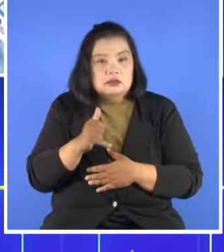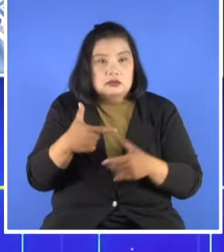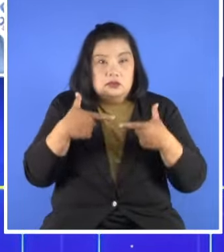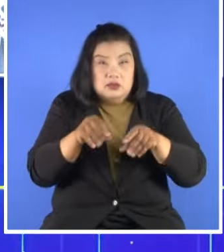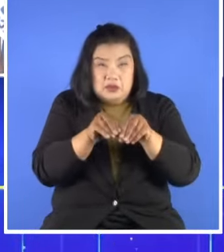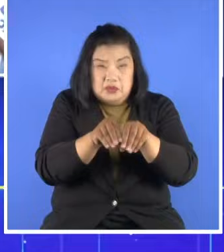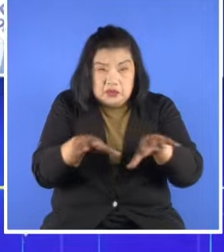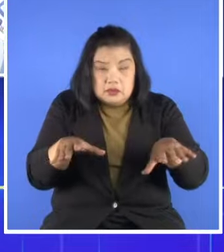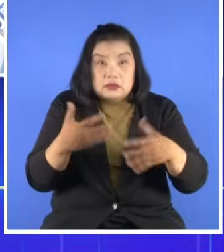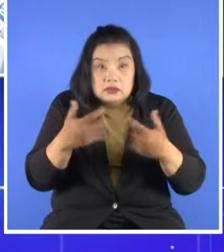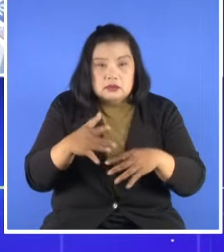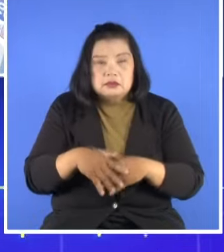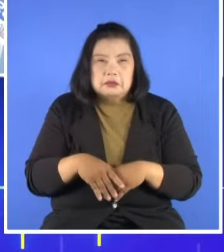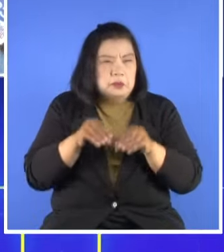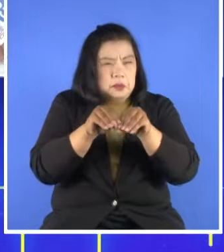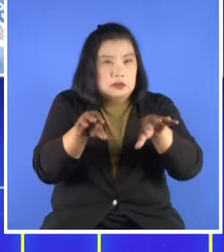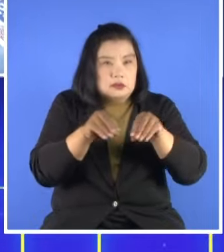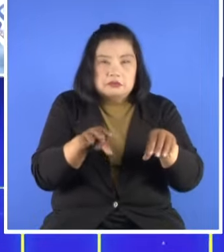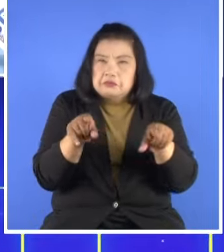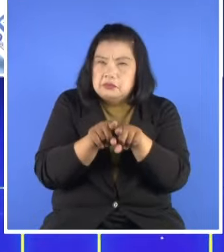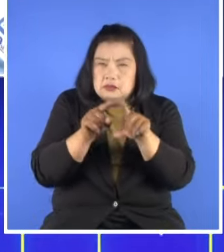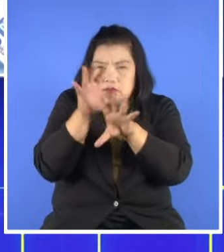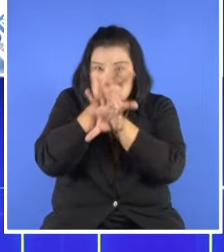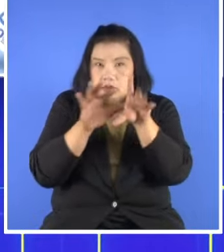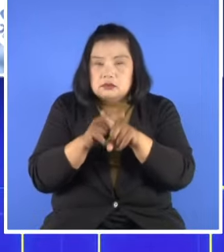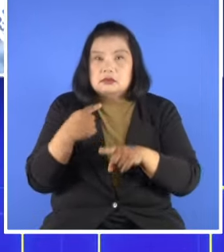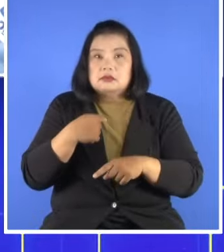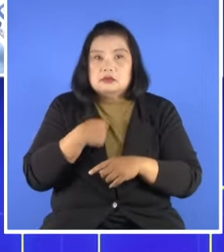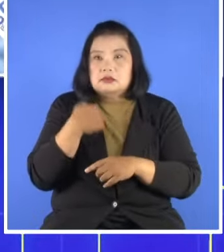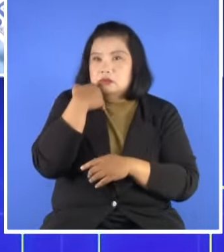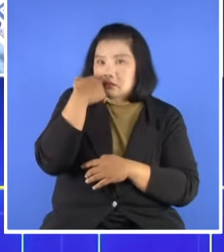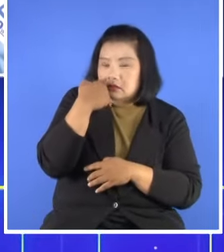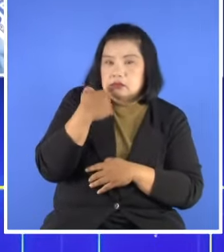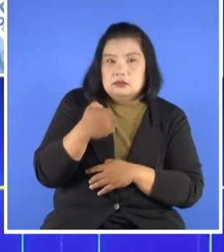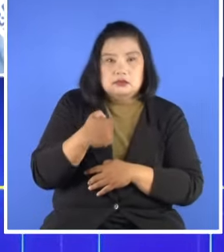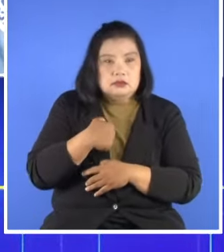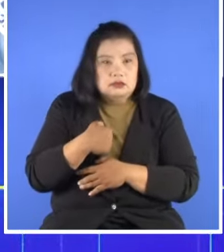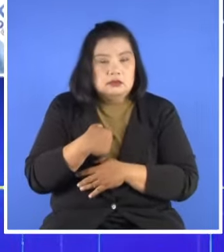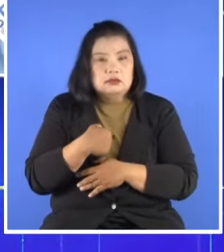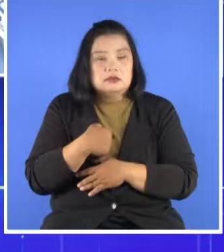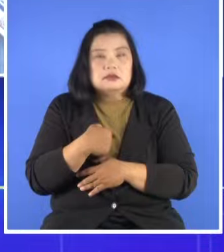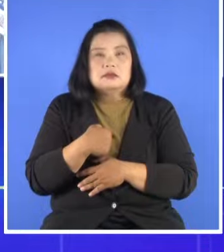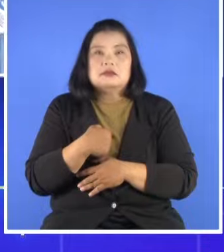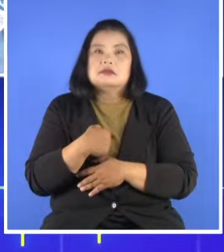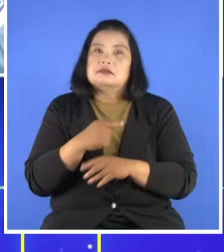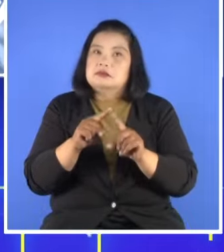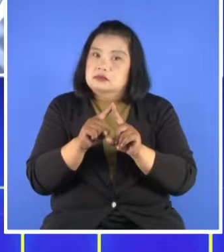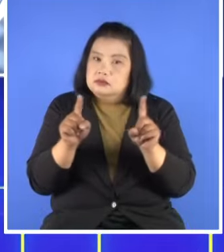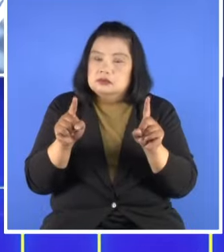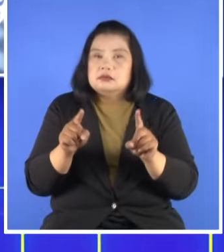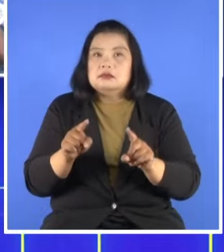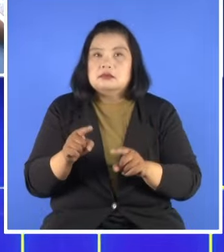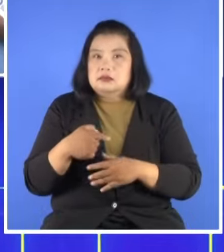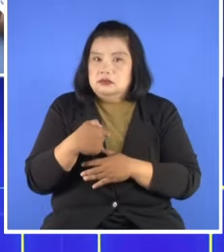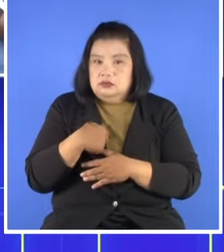เอาคลิปเนี่ยไปโพสต์เหมือนกับการเป็นการประจานผมให้เกิดความเสียหายเรื่องนี้นะครับครับบังนี่บอกว่า